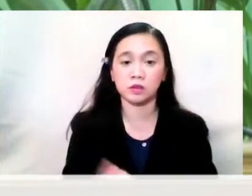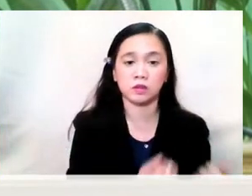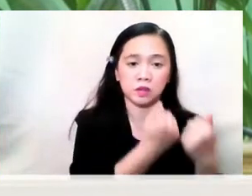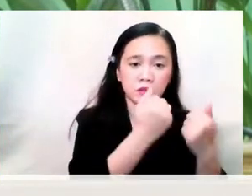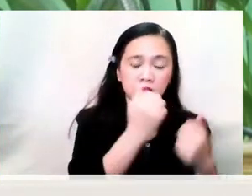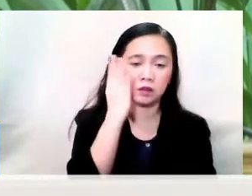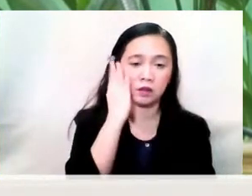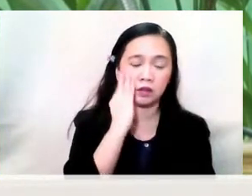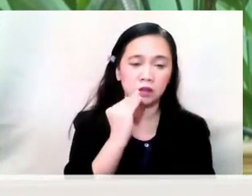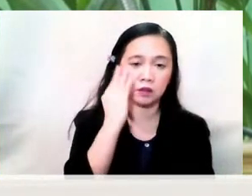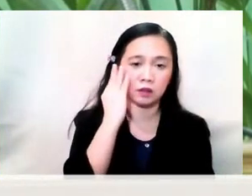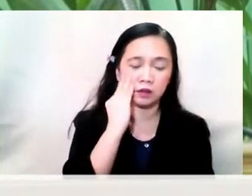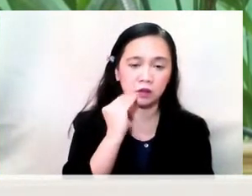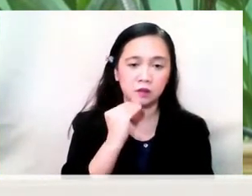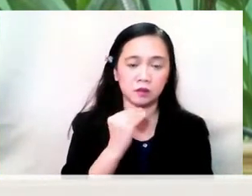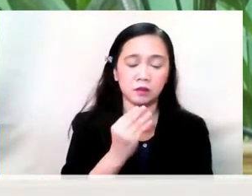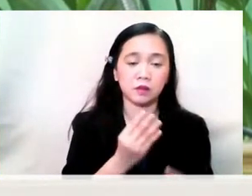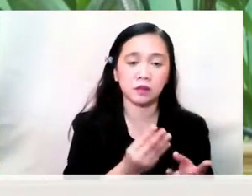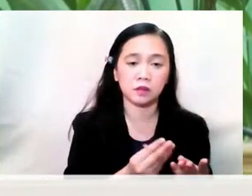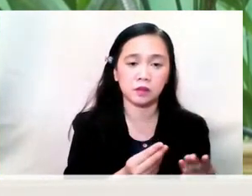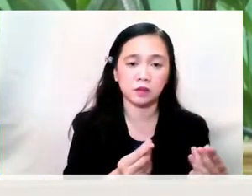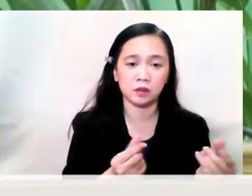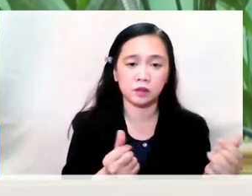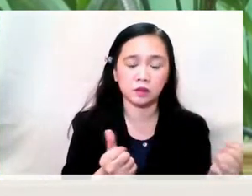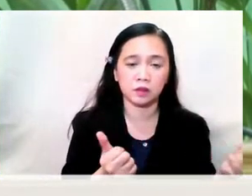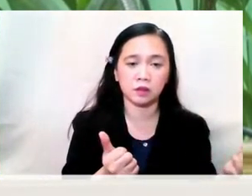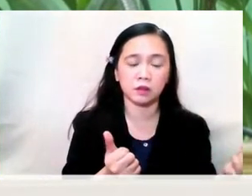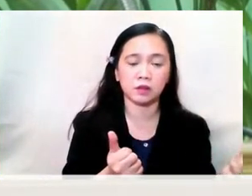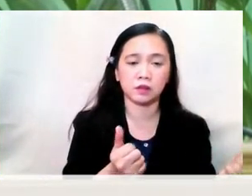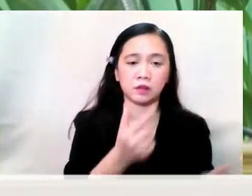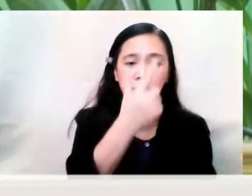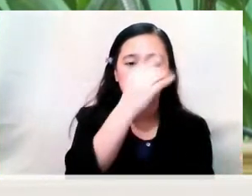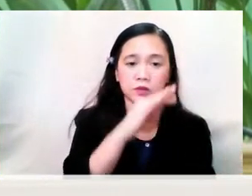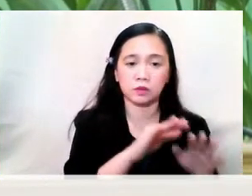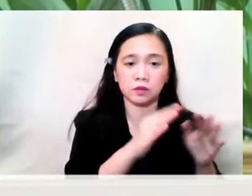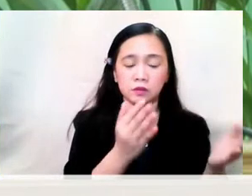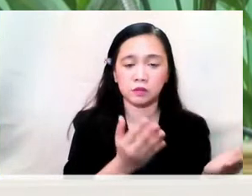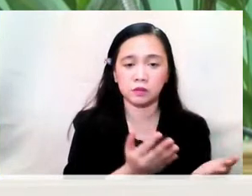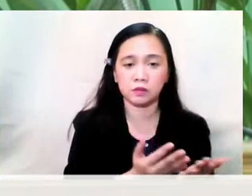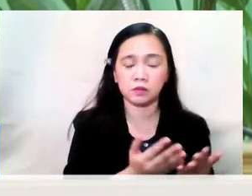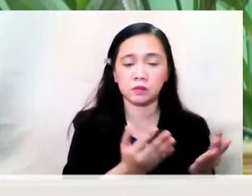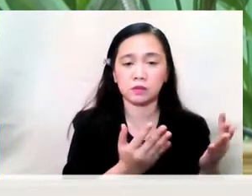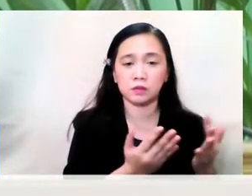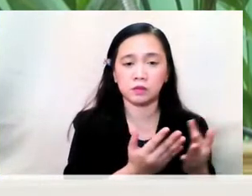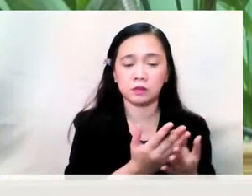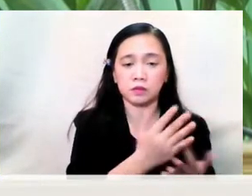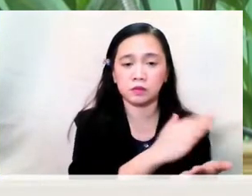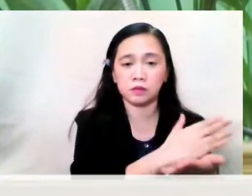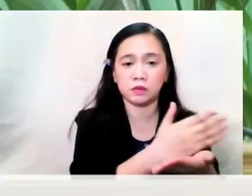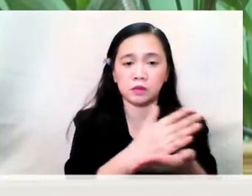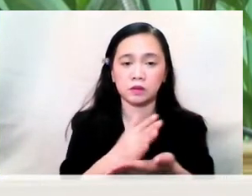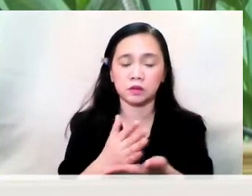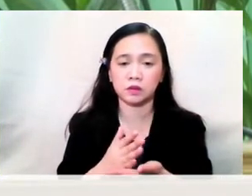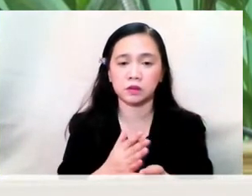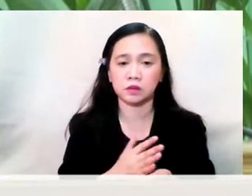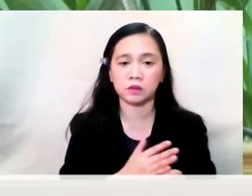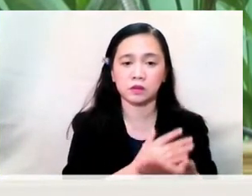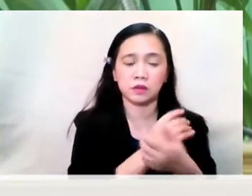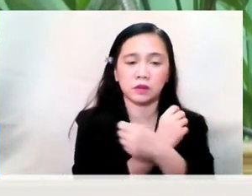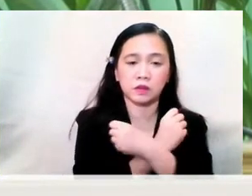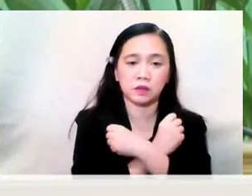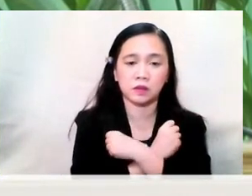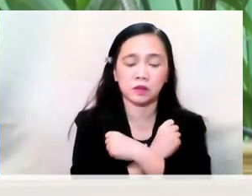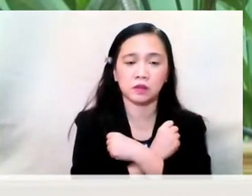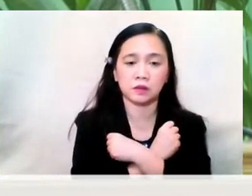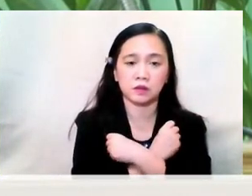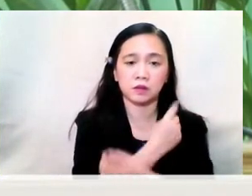pinagdaraanan. Hiluminawa ng Diyos ang mundo sa pamamagitan ng pagbabahaginan at pagmamahal sa bawat